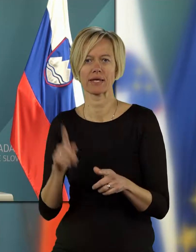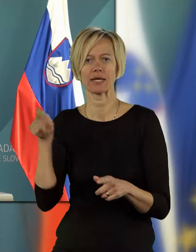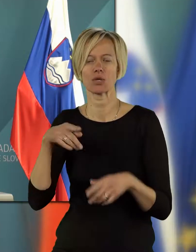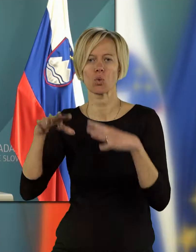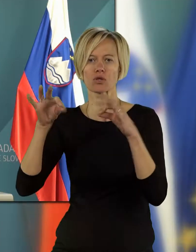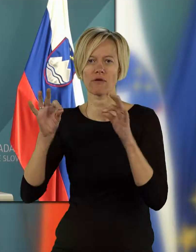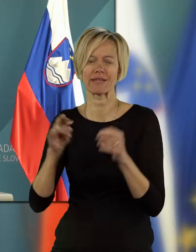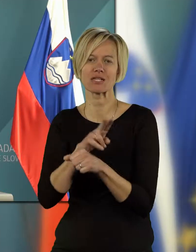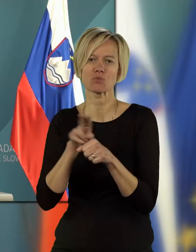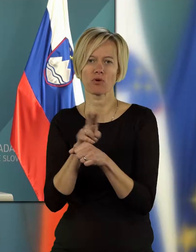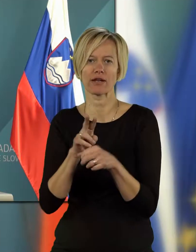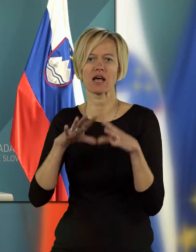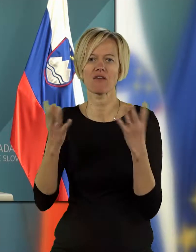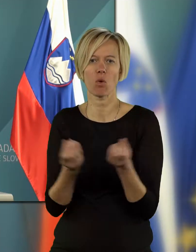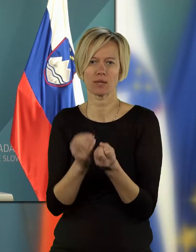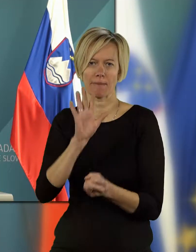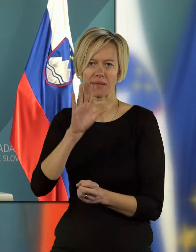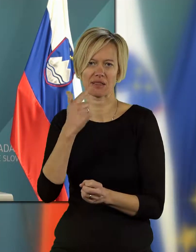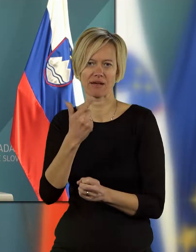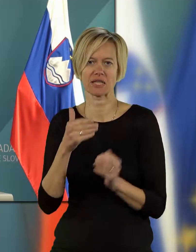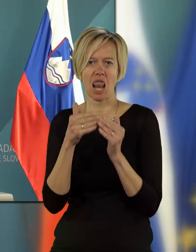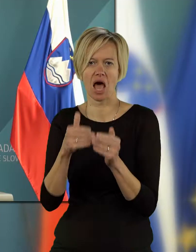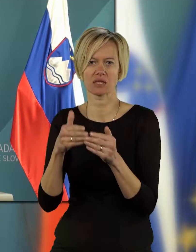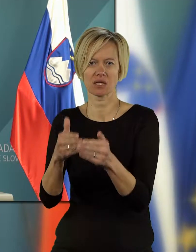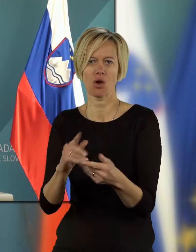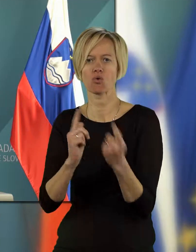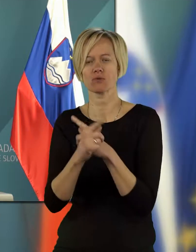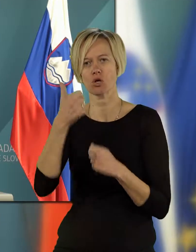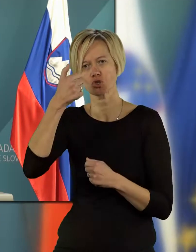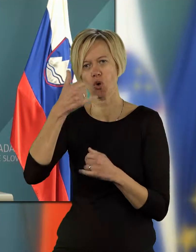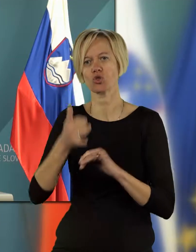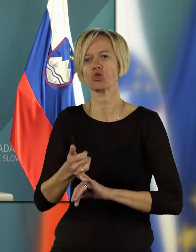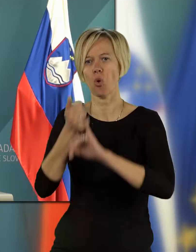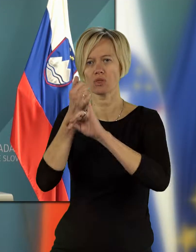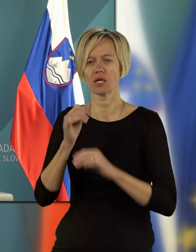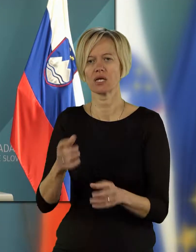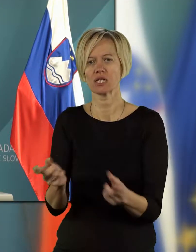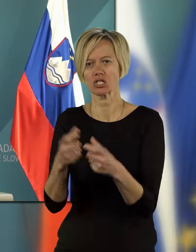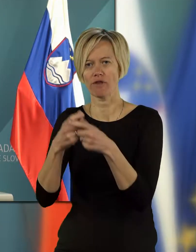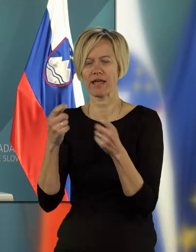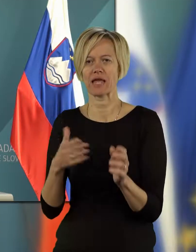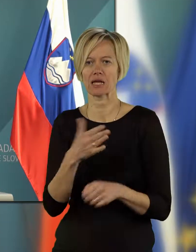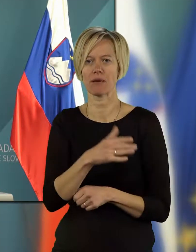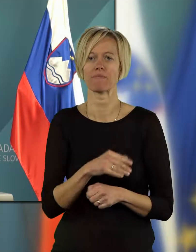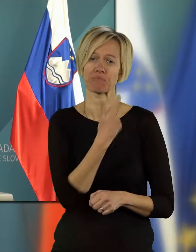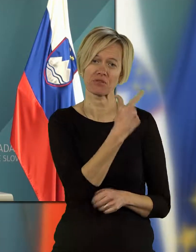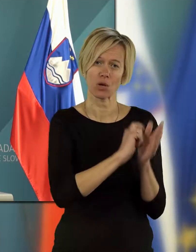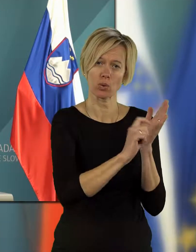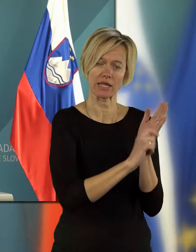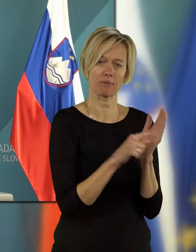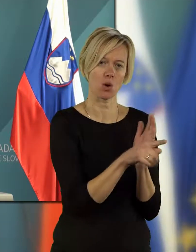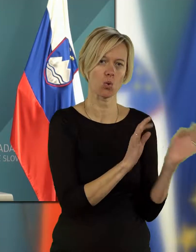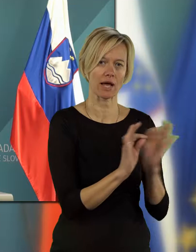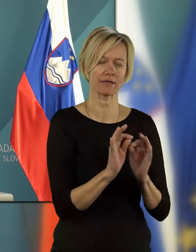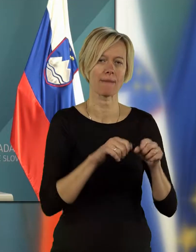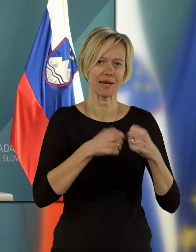potem ugotavljanja izpolnjevanja kvote 25 ladij oziroma 100 ton izlovljene ribe. Dve uredbi